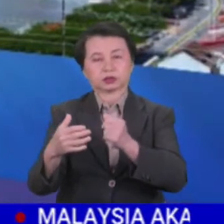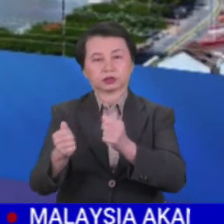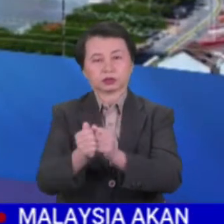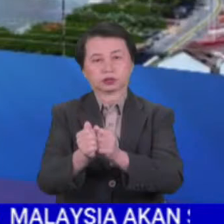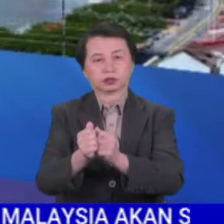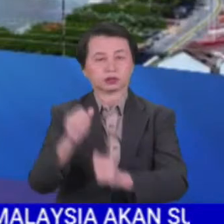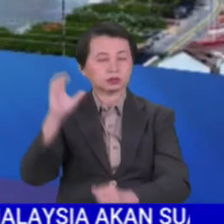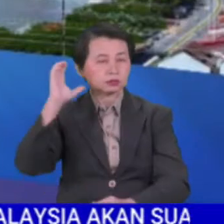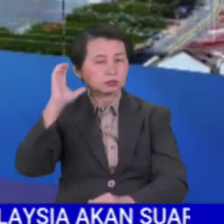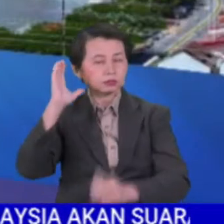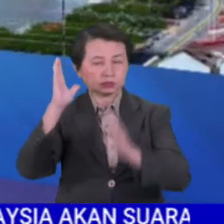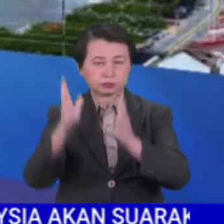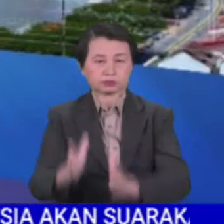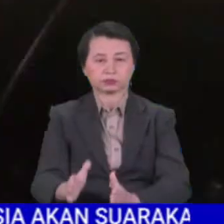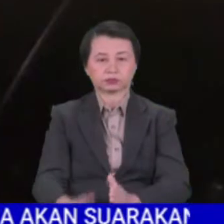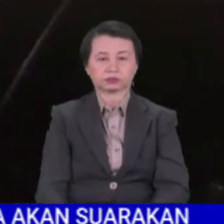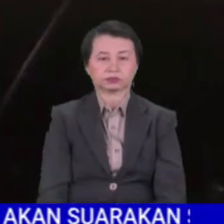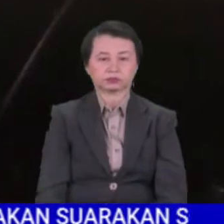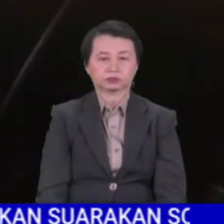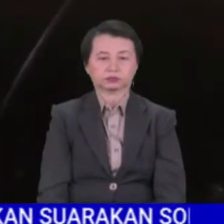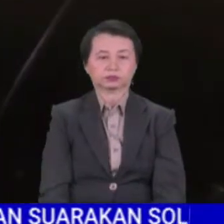dengan pendengar.